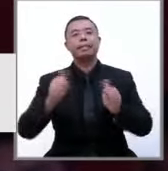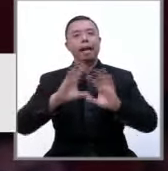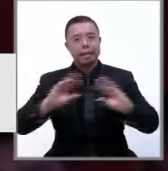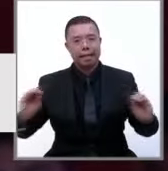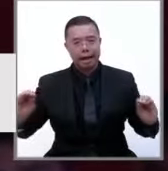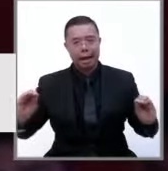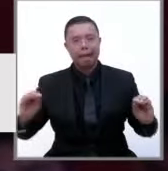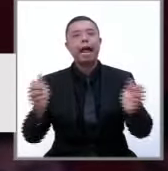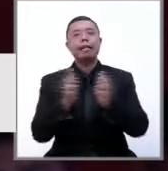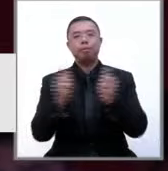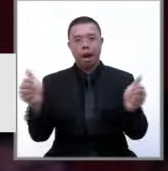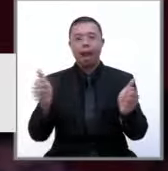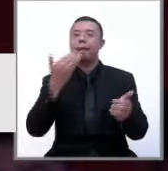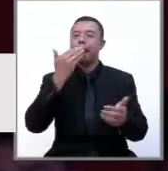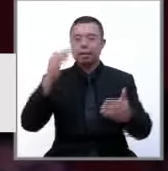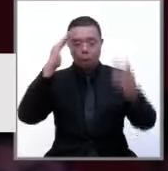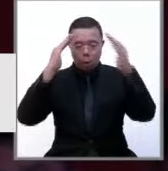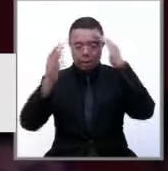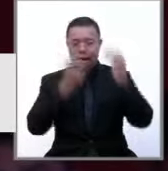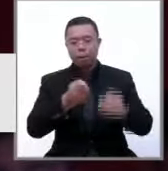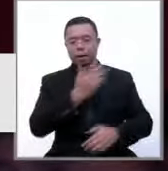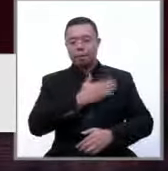kasih wasalamualaikum warahmatullahi